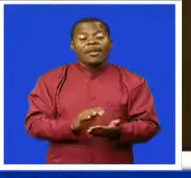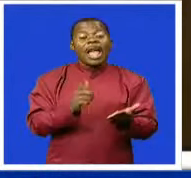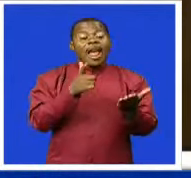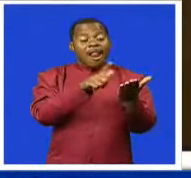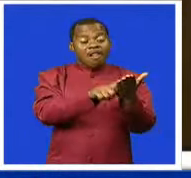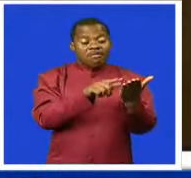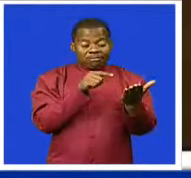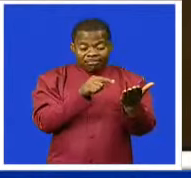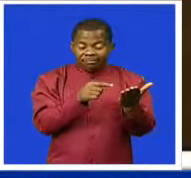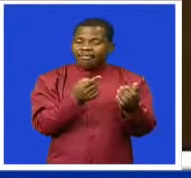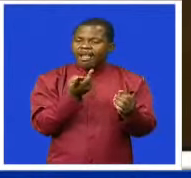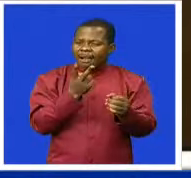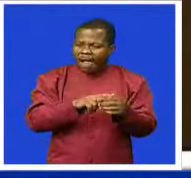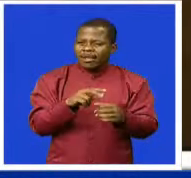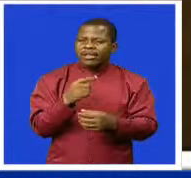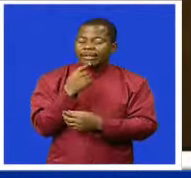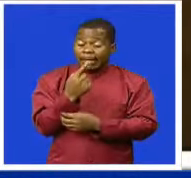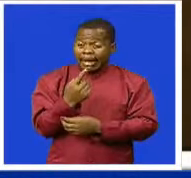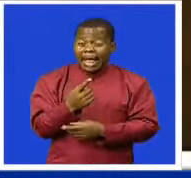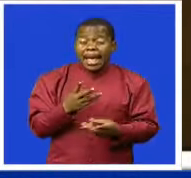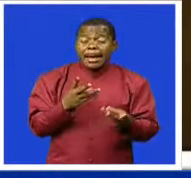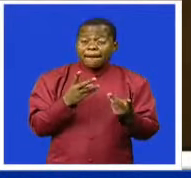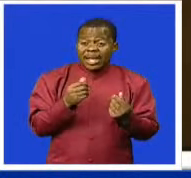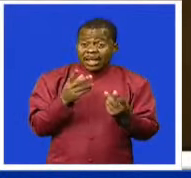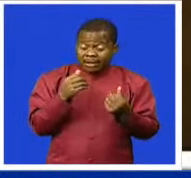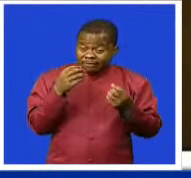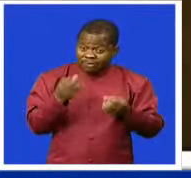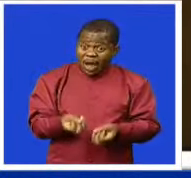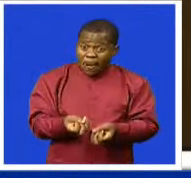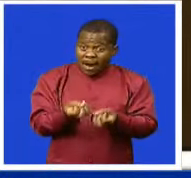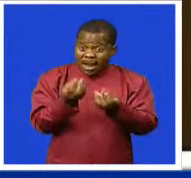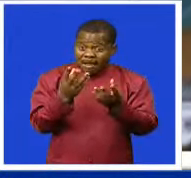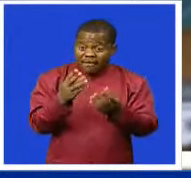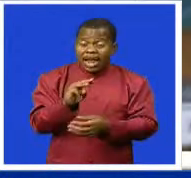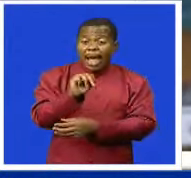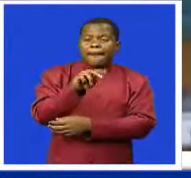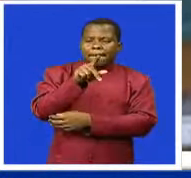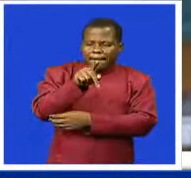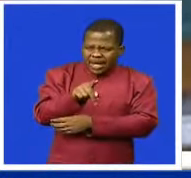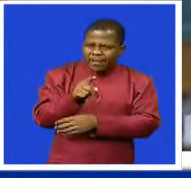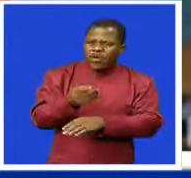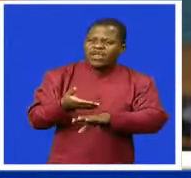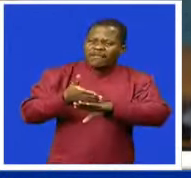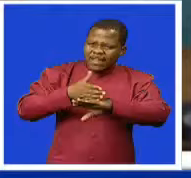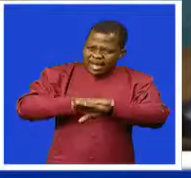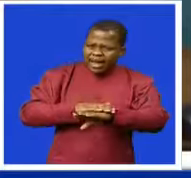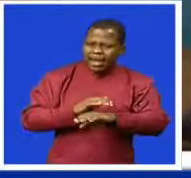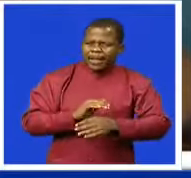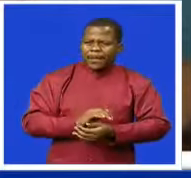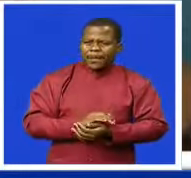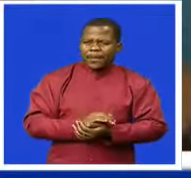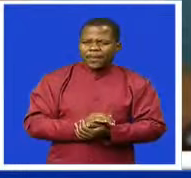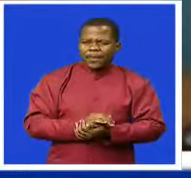imali letitawunikwa lilunga leselihambe emhlabeni kufanele ibe ngephansi